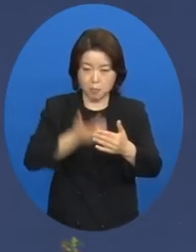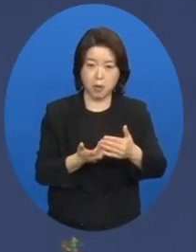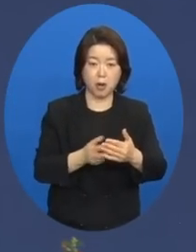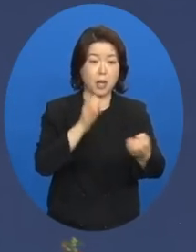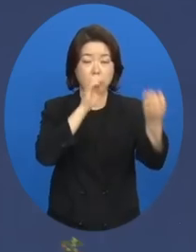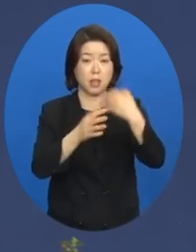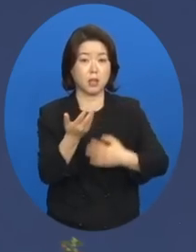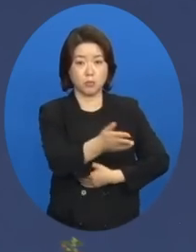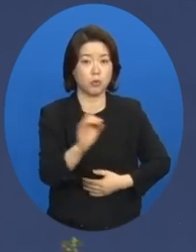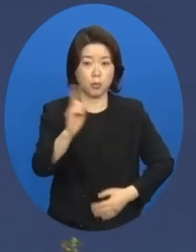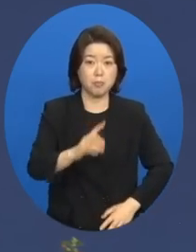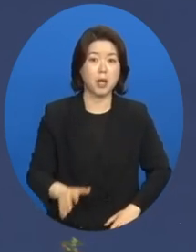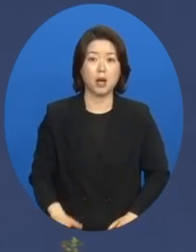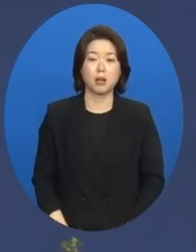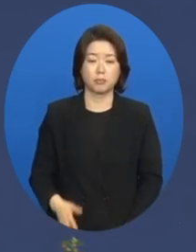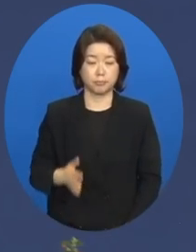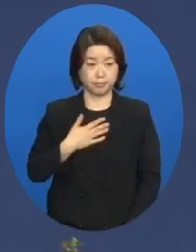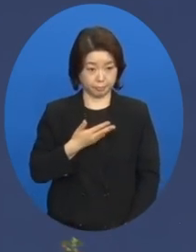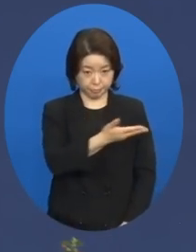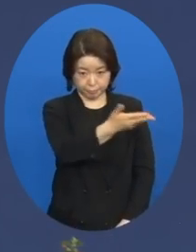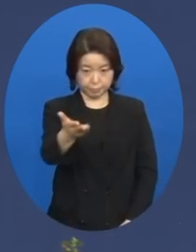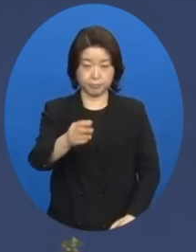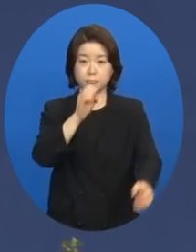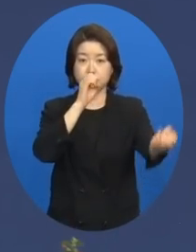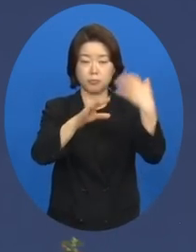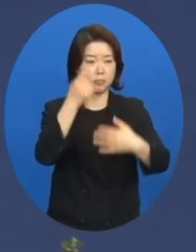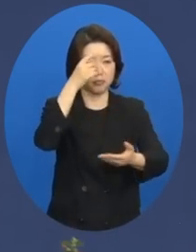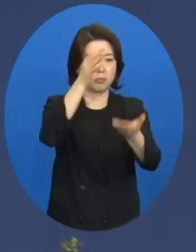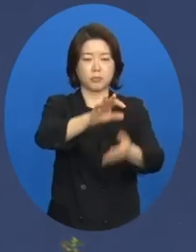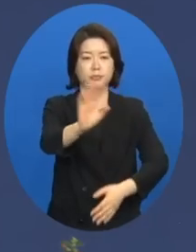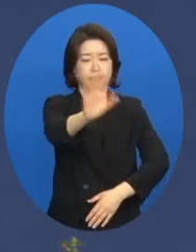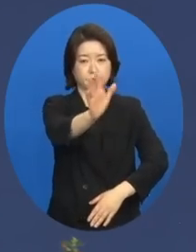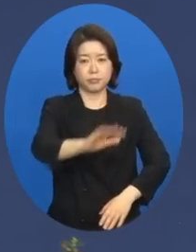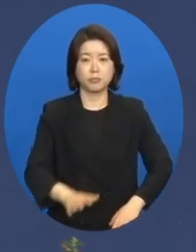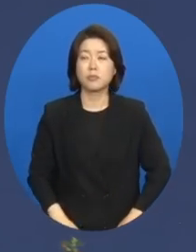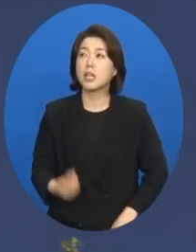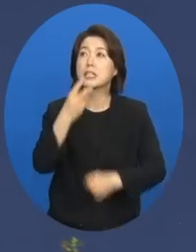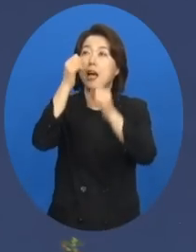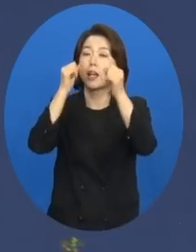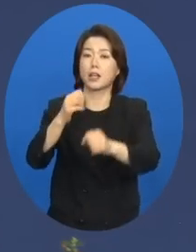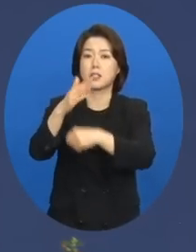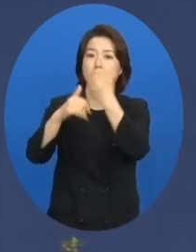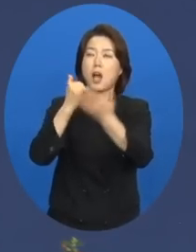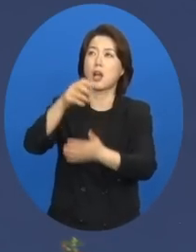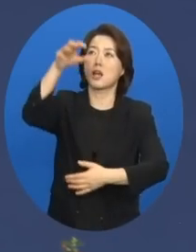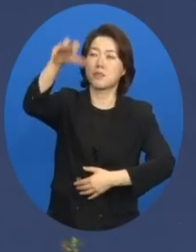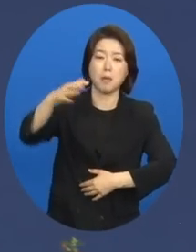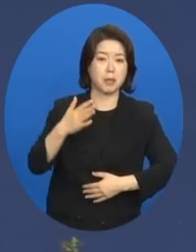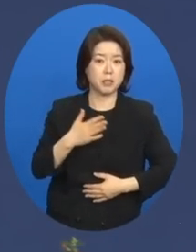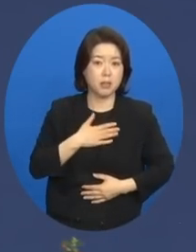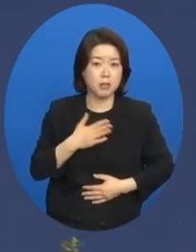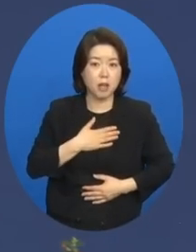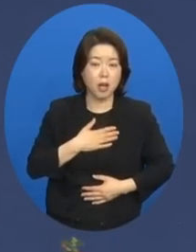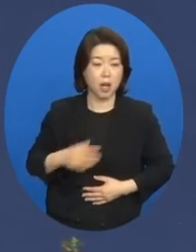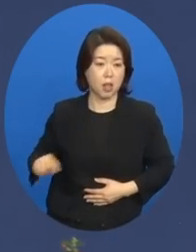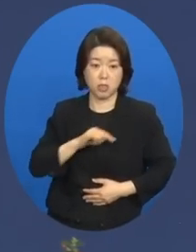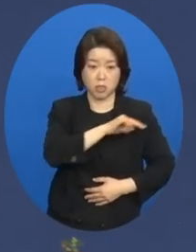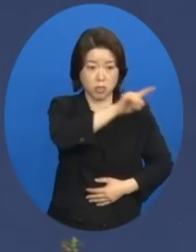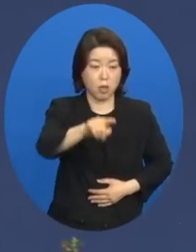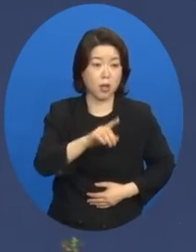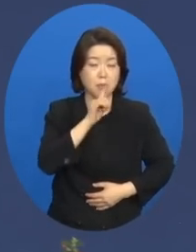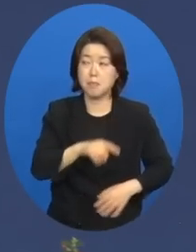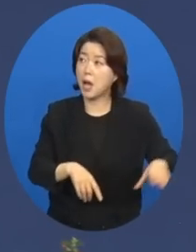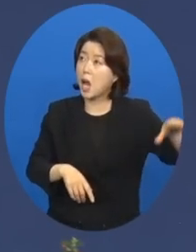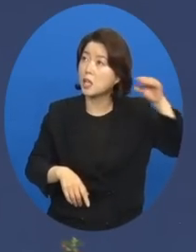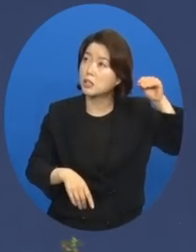대답하게 하는 거예요. 내가 당신들에게 대답할 가치가 없다. 살아계신 하나님 앞에서 너희의 말을 듣는